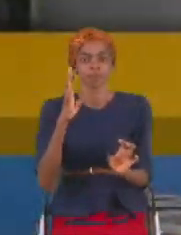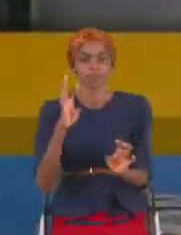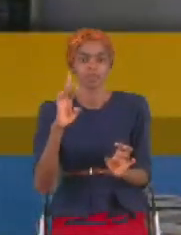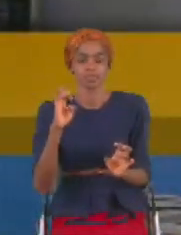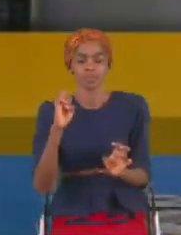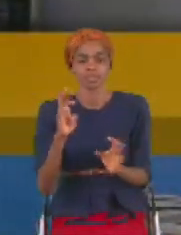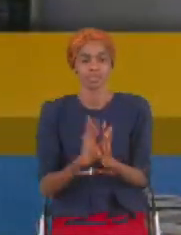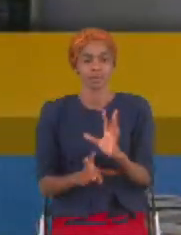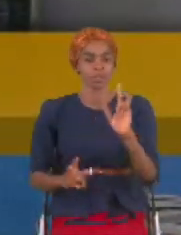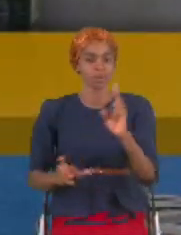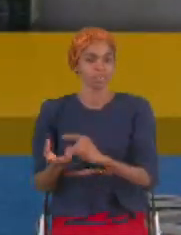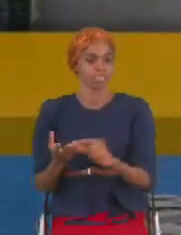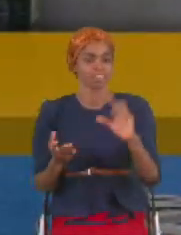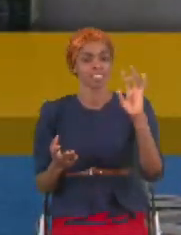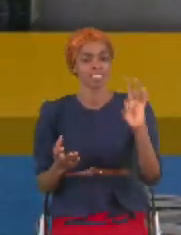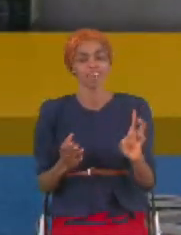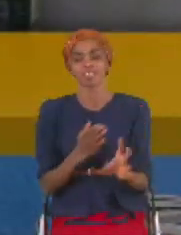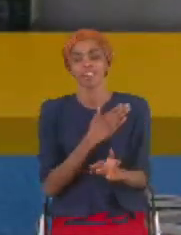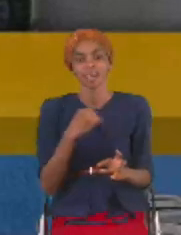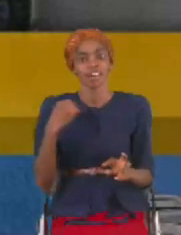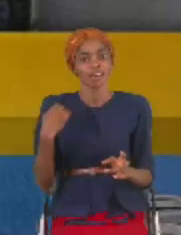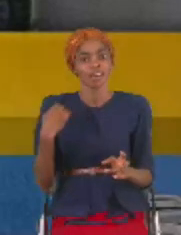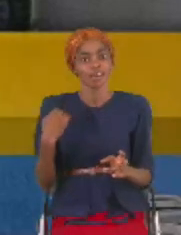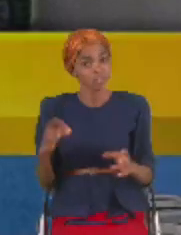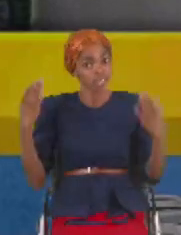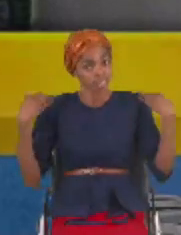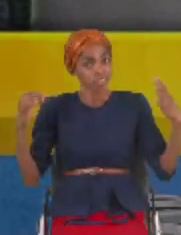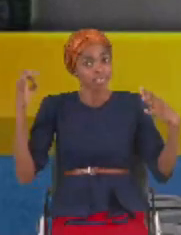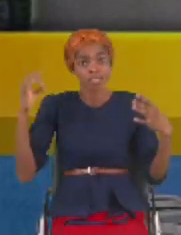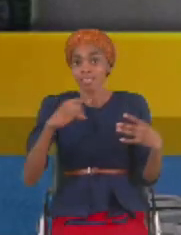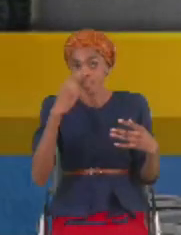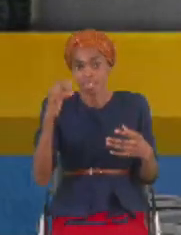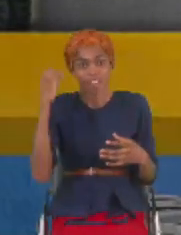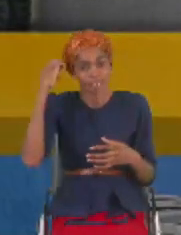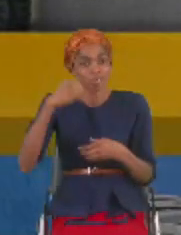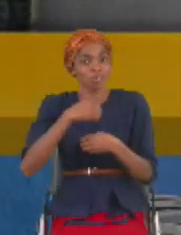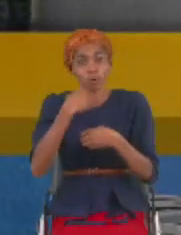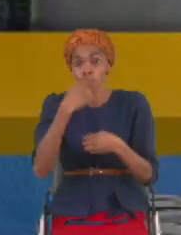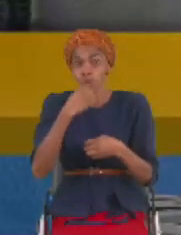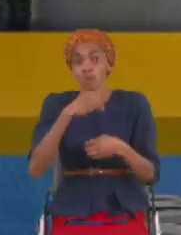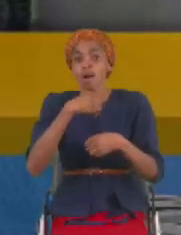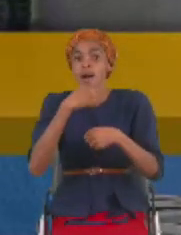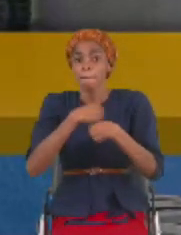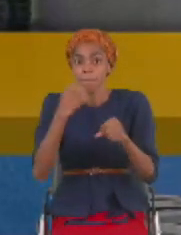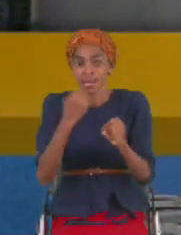un verset 7 et bleu un verset 7